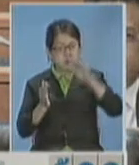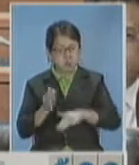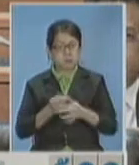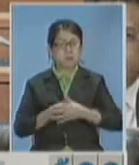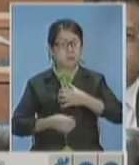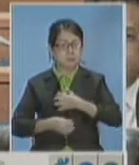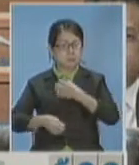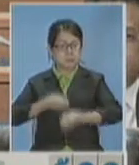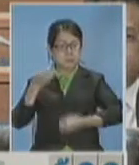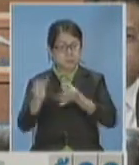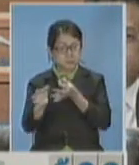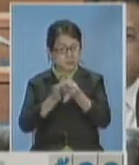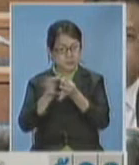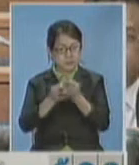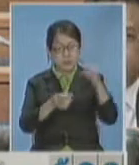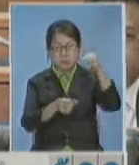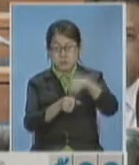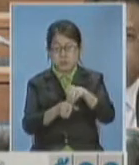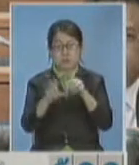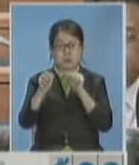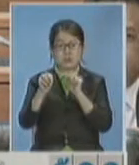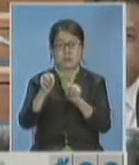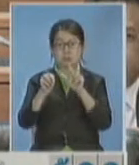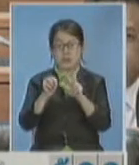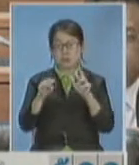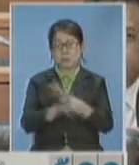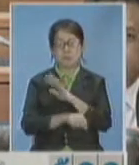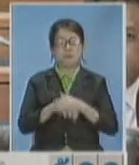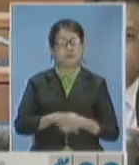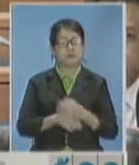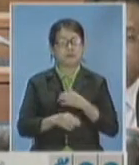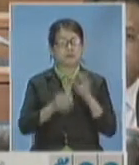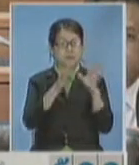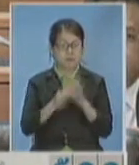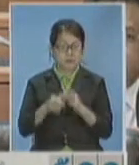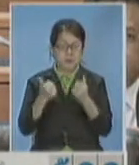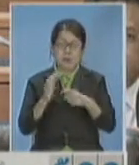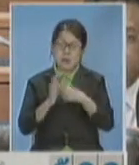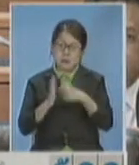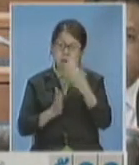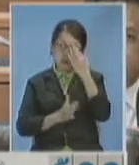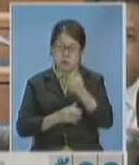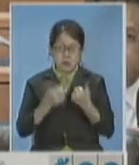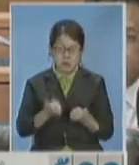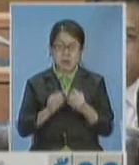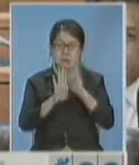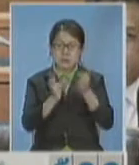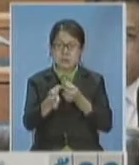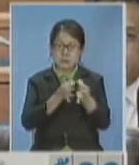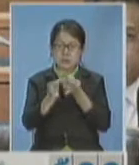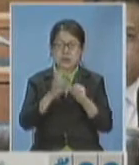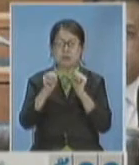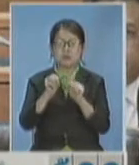อภิปรายในมาตรา3ในภาพรวมอันนี้จึงเป็นที่มาว่าเหตุผลทำไมจึงต้องมาพูดในมาตรานี้